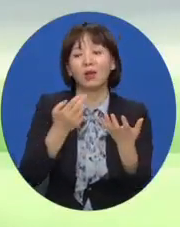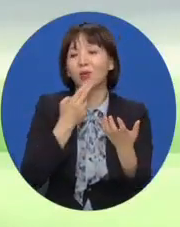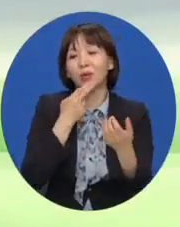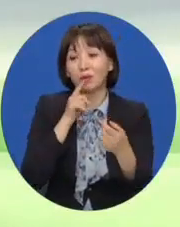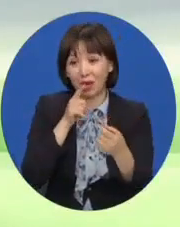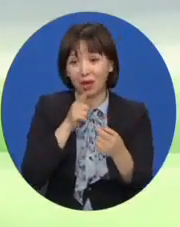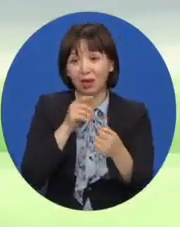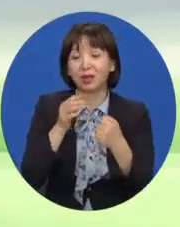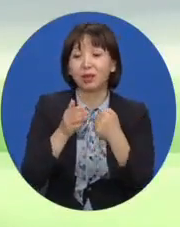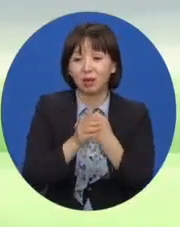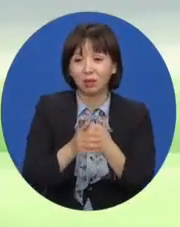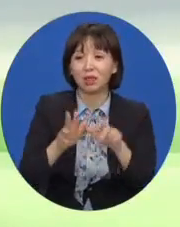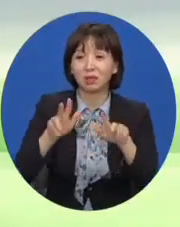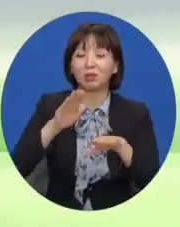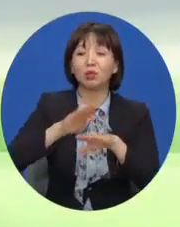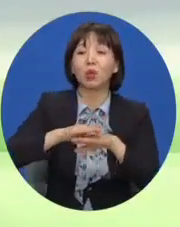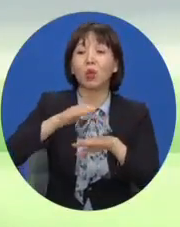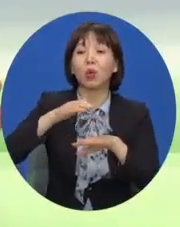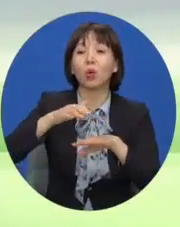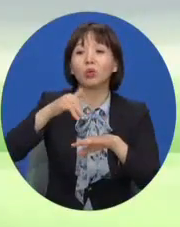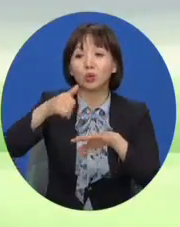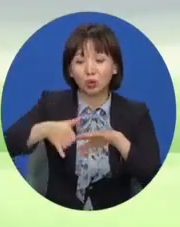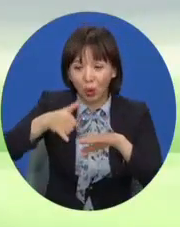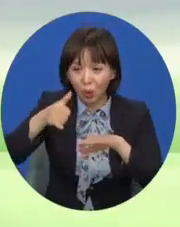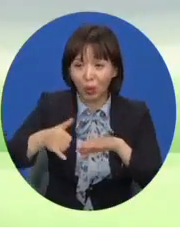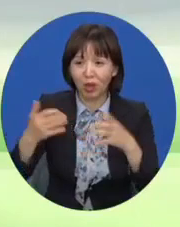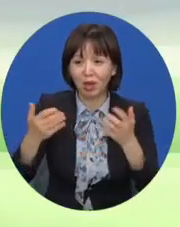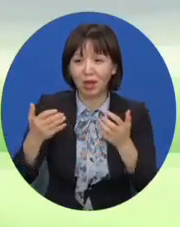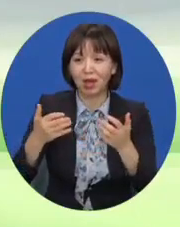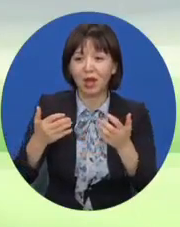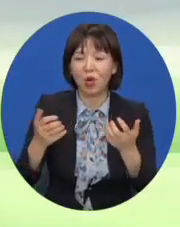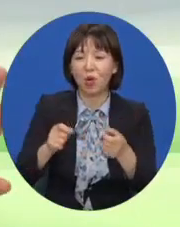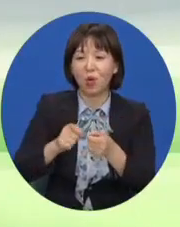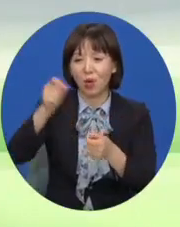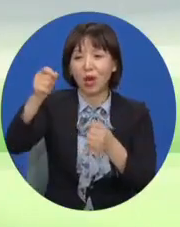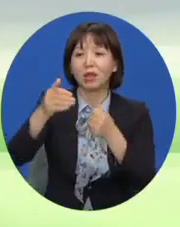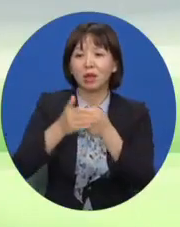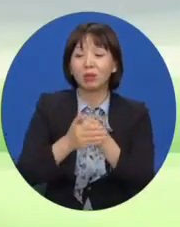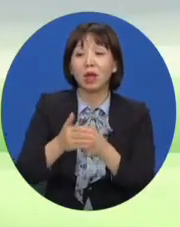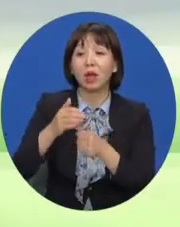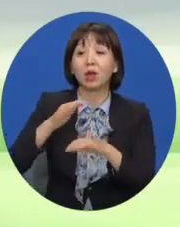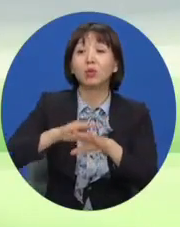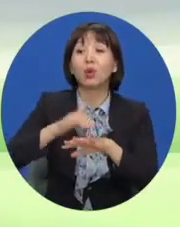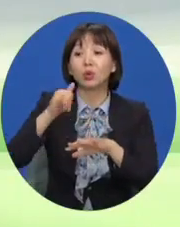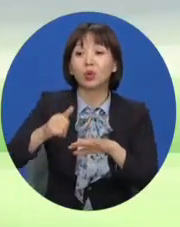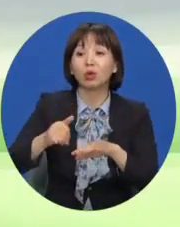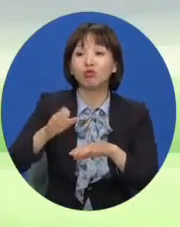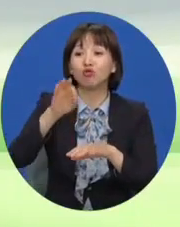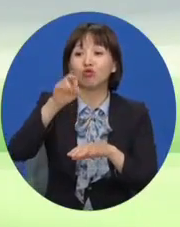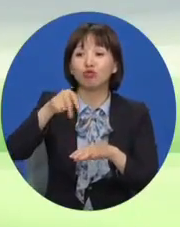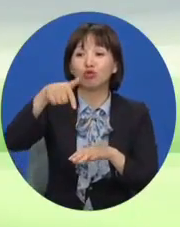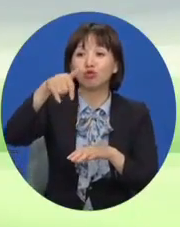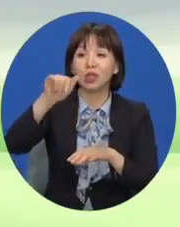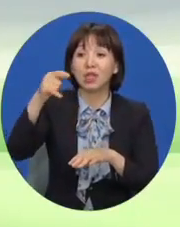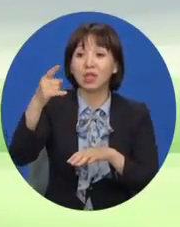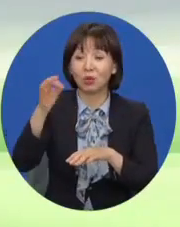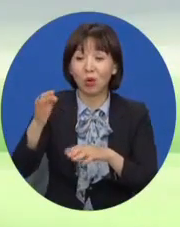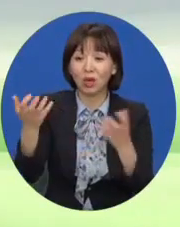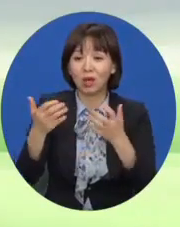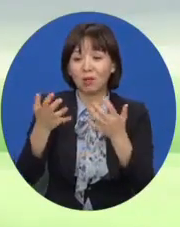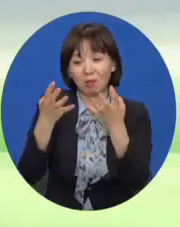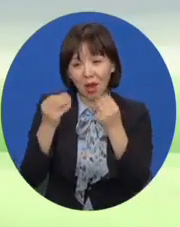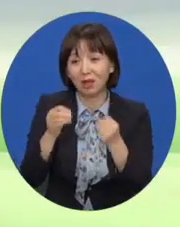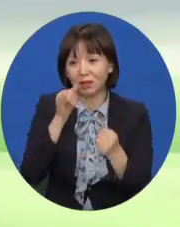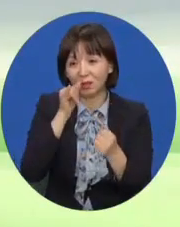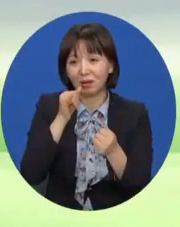농촌과 농업과 협동조합에 오래 근무하면서 농촌이 요즘에 그 유휴농지 참 많습니다. 이런 유휴농지를 개발해서 우선 어르신들이